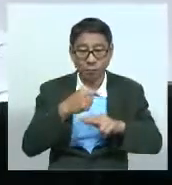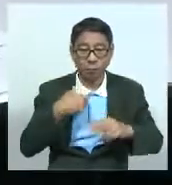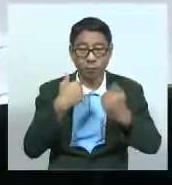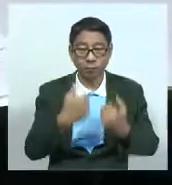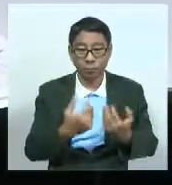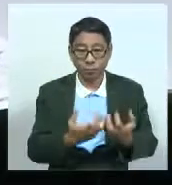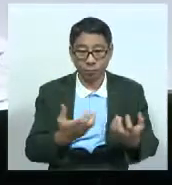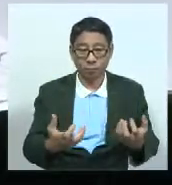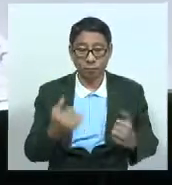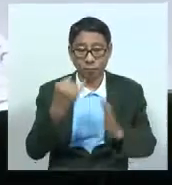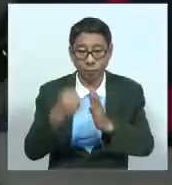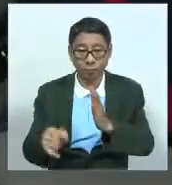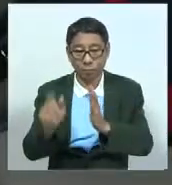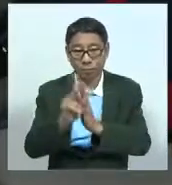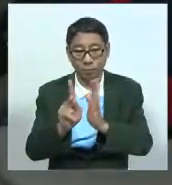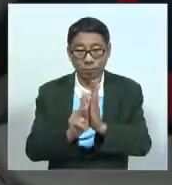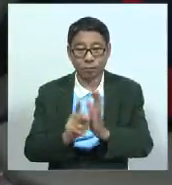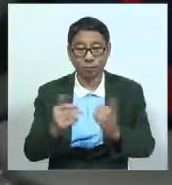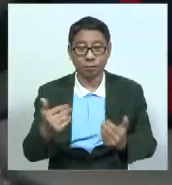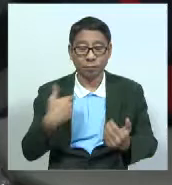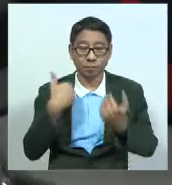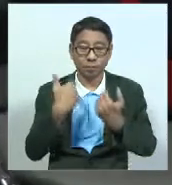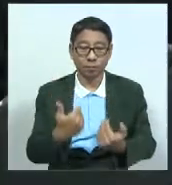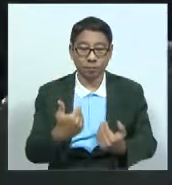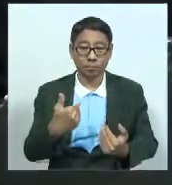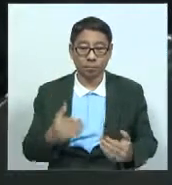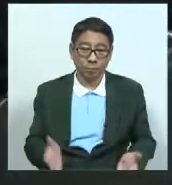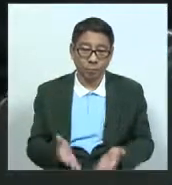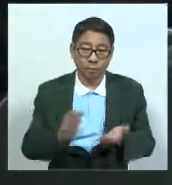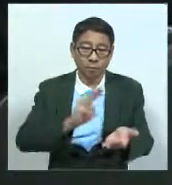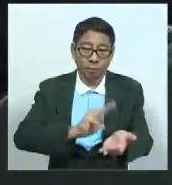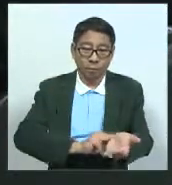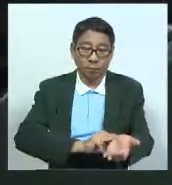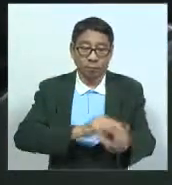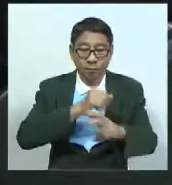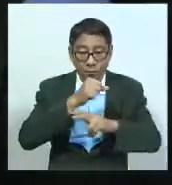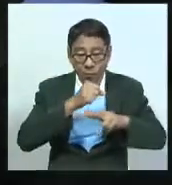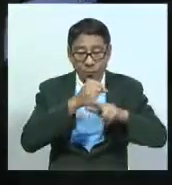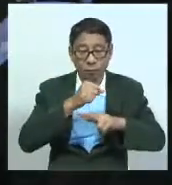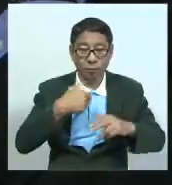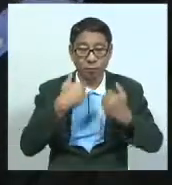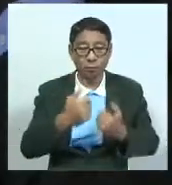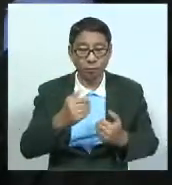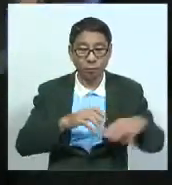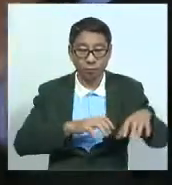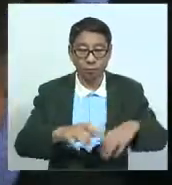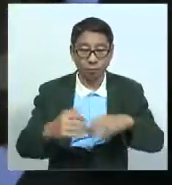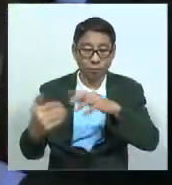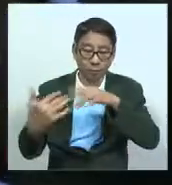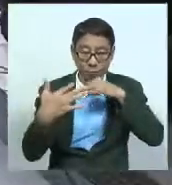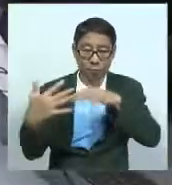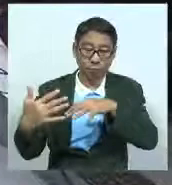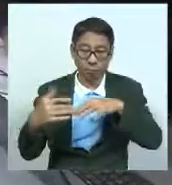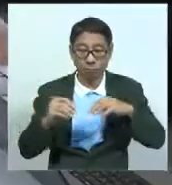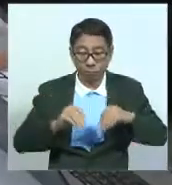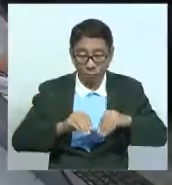ภัณฑ์ที่ยังไม่ถูกกฎหมายกลไกการขับเคลื่อนนโยบายกัญชาทางการแพทย์และการจัดการความรู้สื่อสารเผย